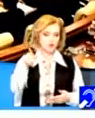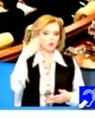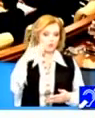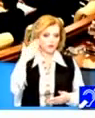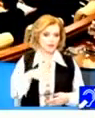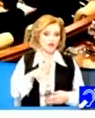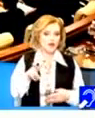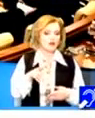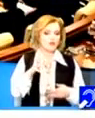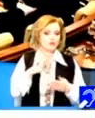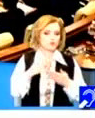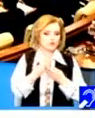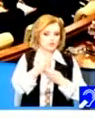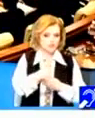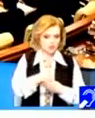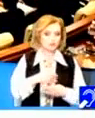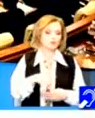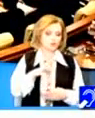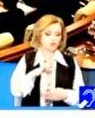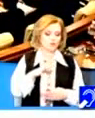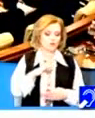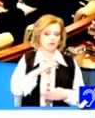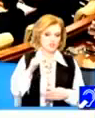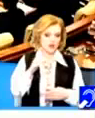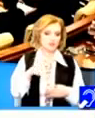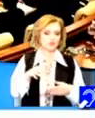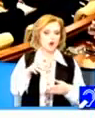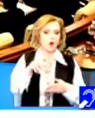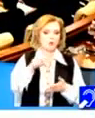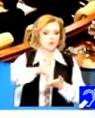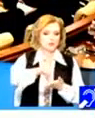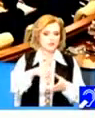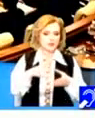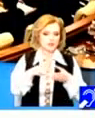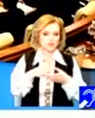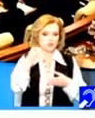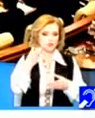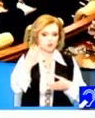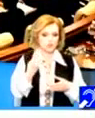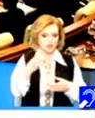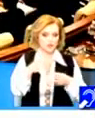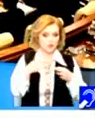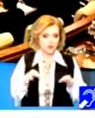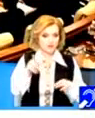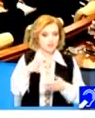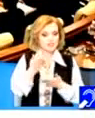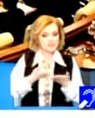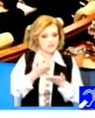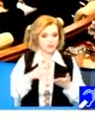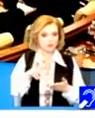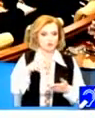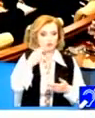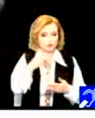Corlățean, recomandă politicienilor de la Chișinău să evite alegerile anticipate, exercițiu care nu va schimba semnificativ